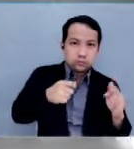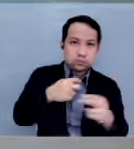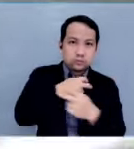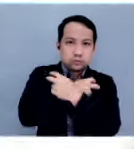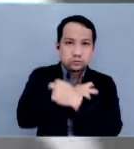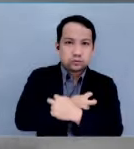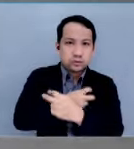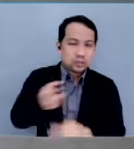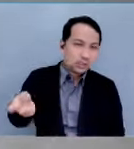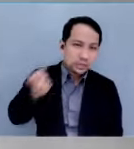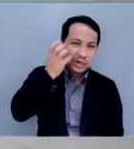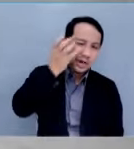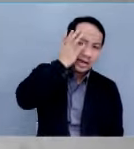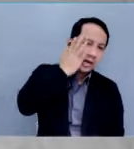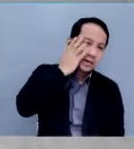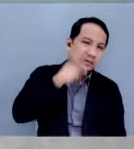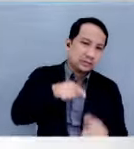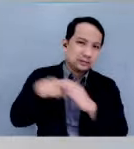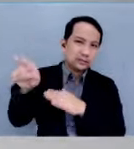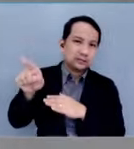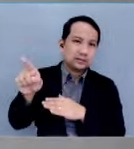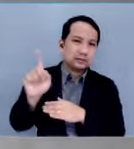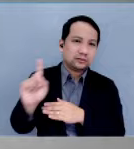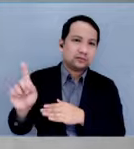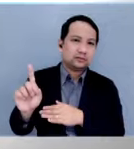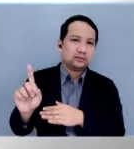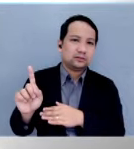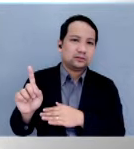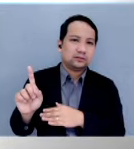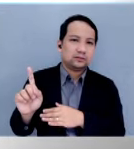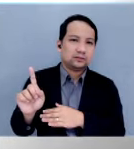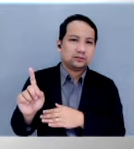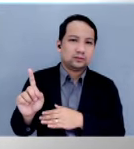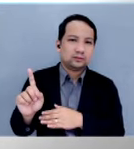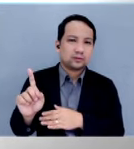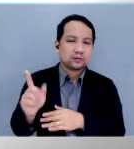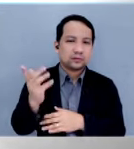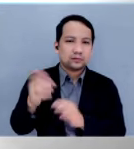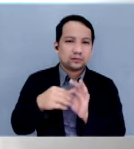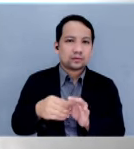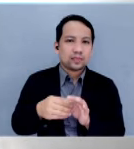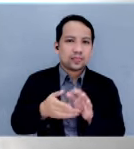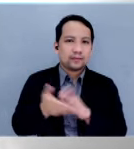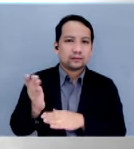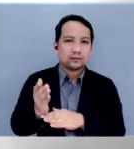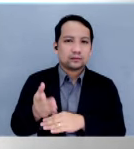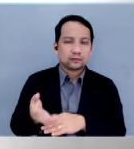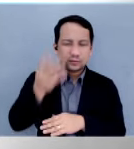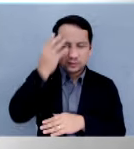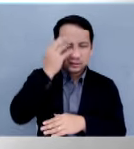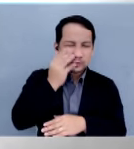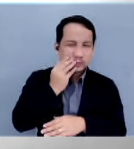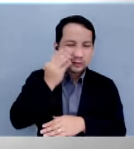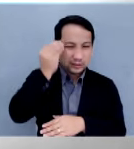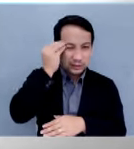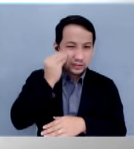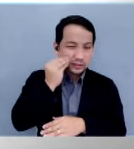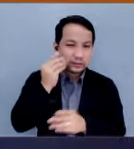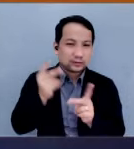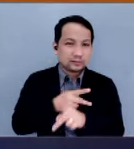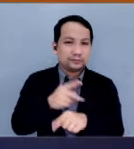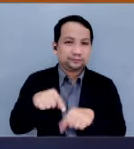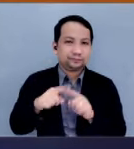gwardiya na mabilis tumakbo. Ngunit mabilis tumakbo ang salarin. Tinamaan sa ilong, bibig at mata ang biktima pero